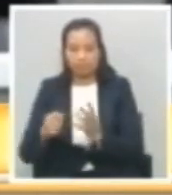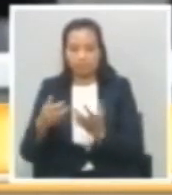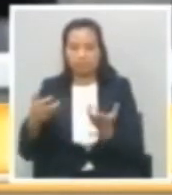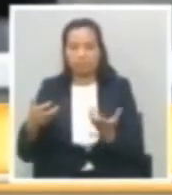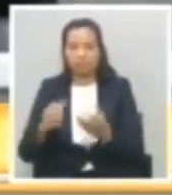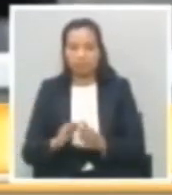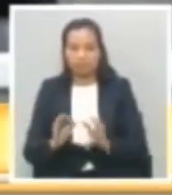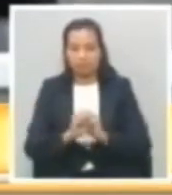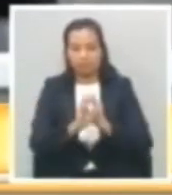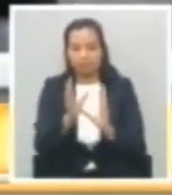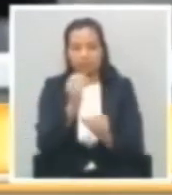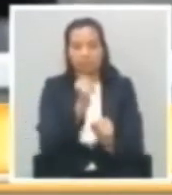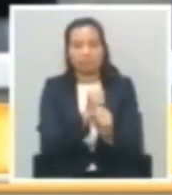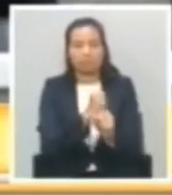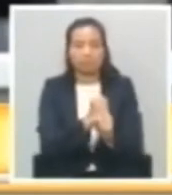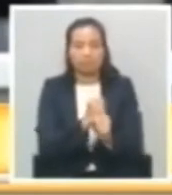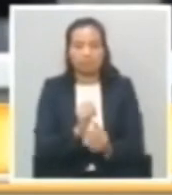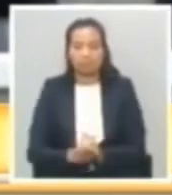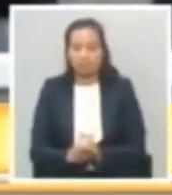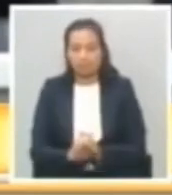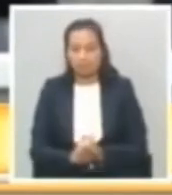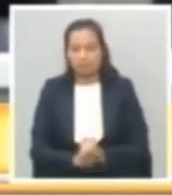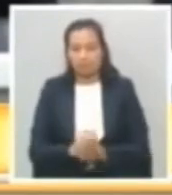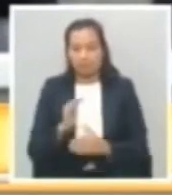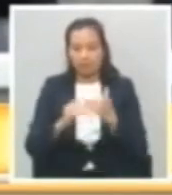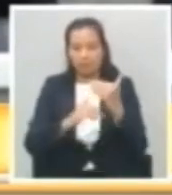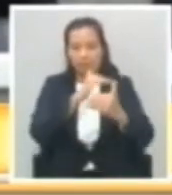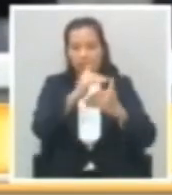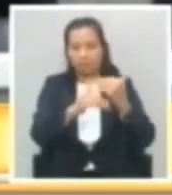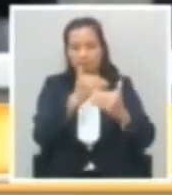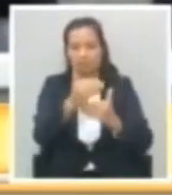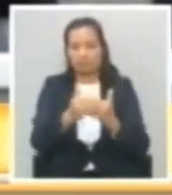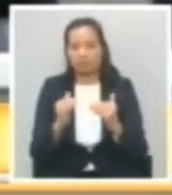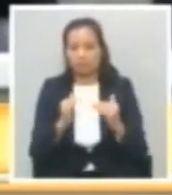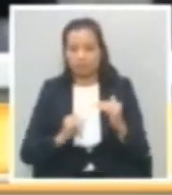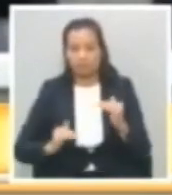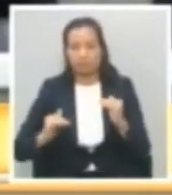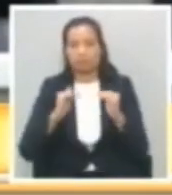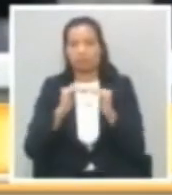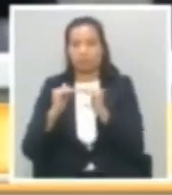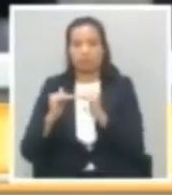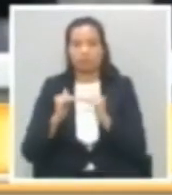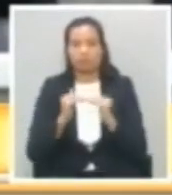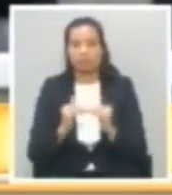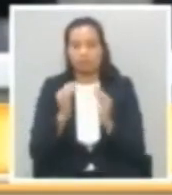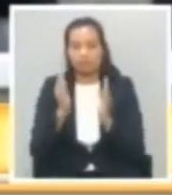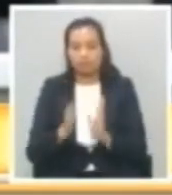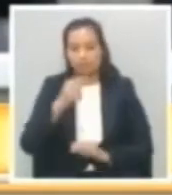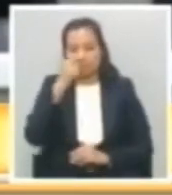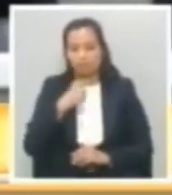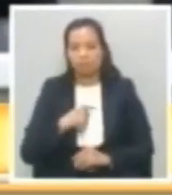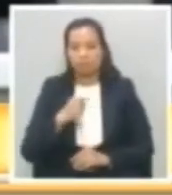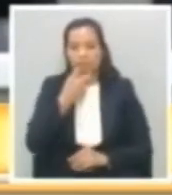จนมากขึ้นในการทำงานของพวกเราในการที่จะเดินไปสู่ความเสมอภาคให้กับคนไทยทุกเพศสภาพครับ